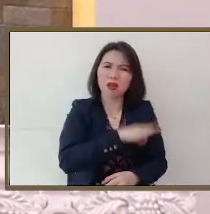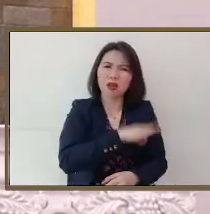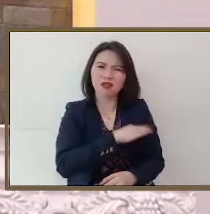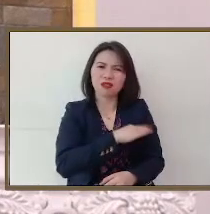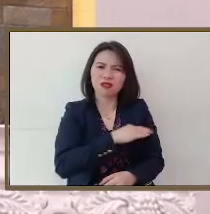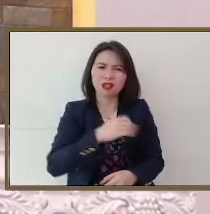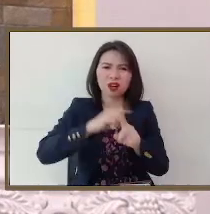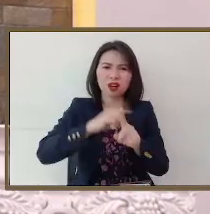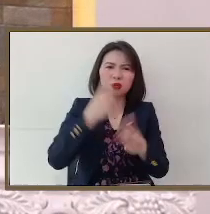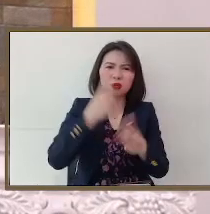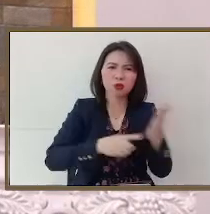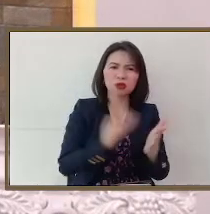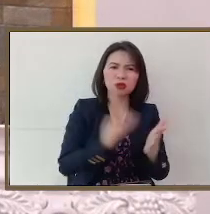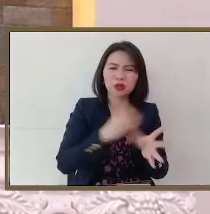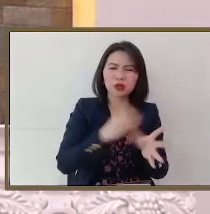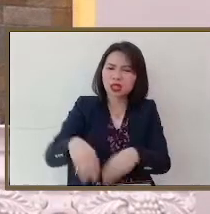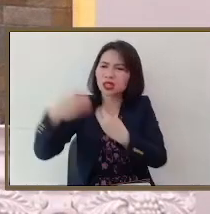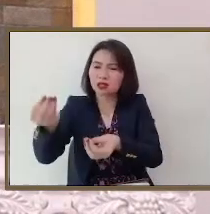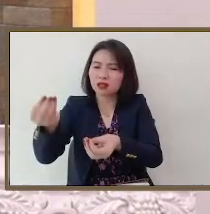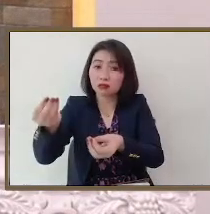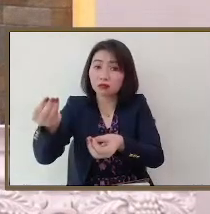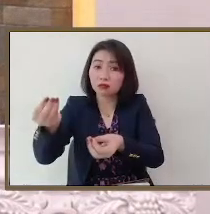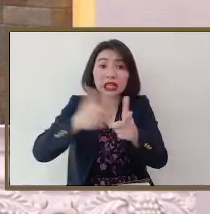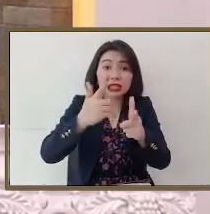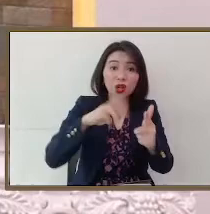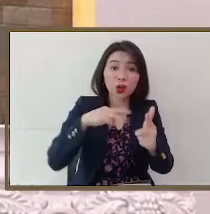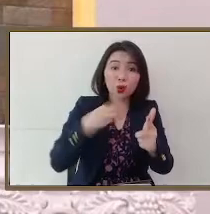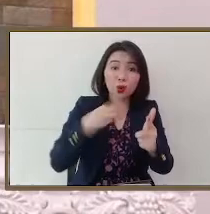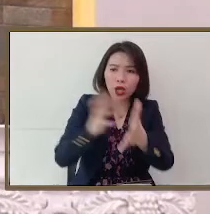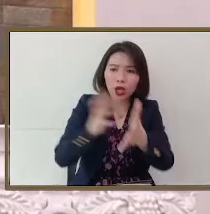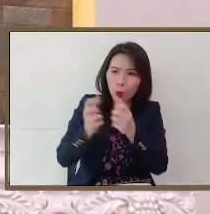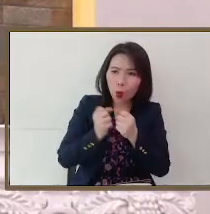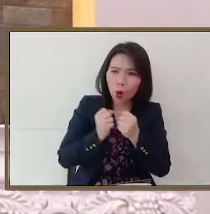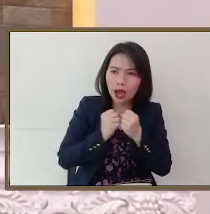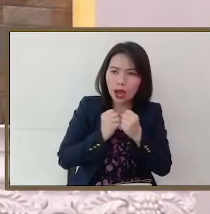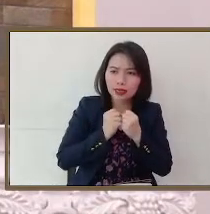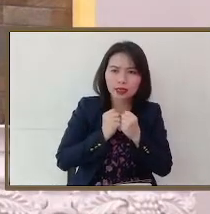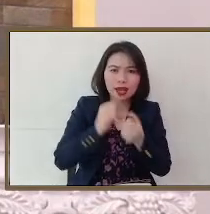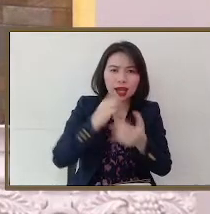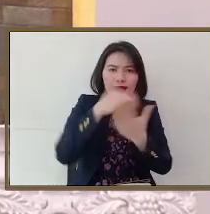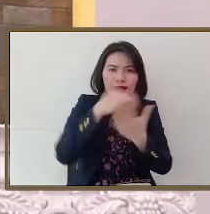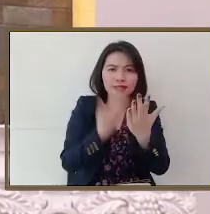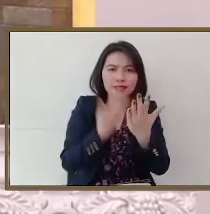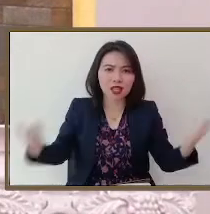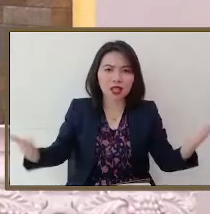therefore, nagpapabayad tayo o humihingi tayo ng sukli mula sa ibinigay natin sa Panginoon.